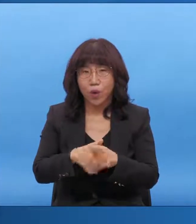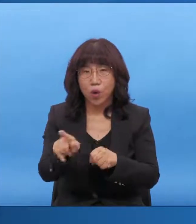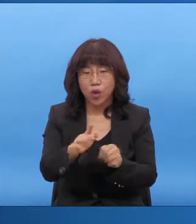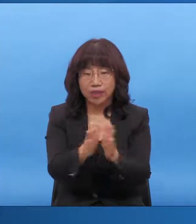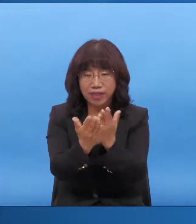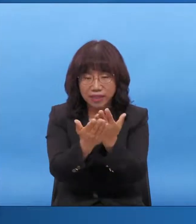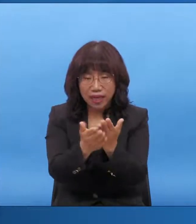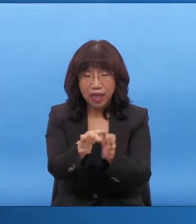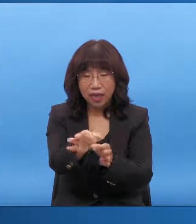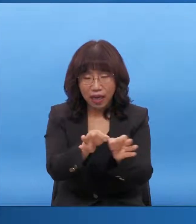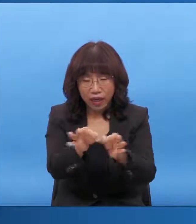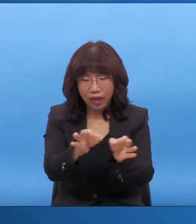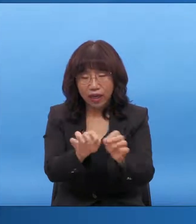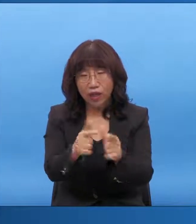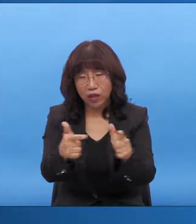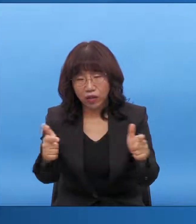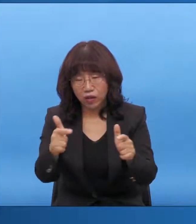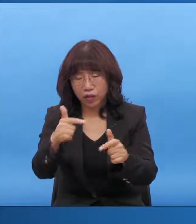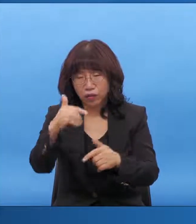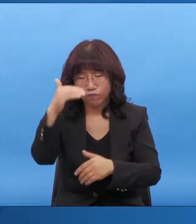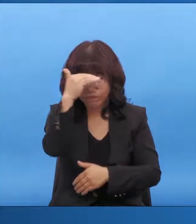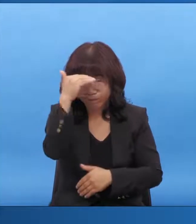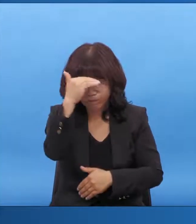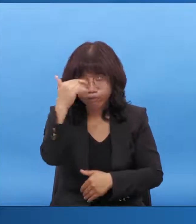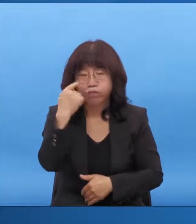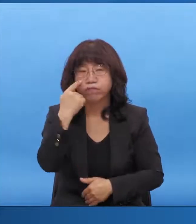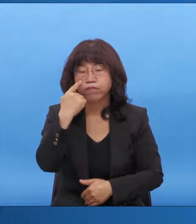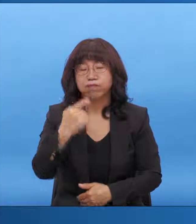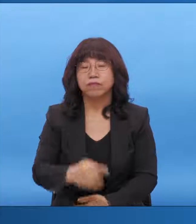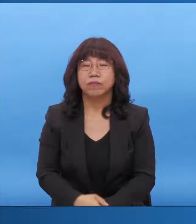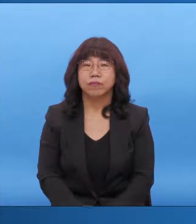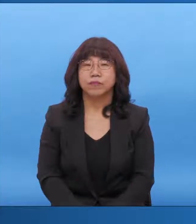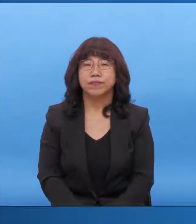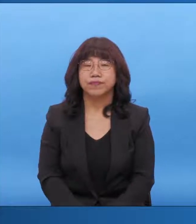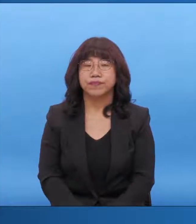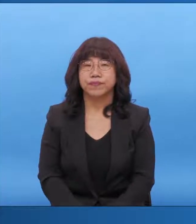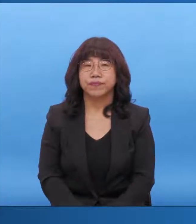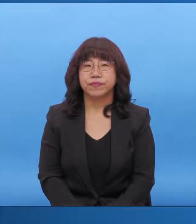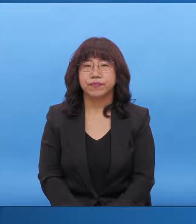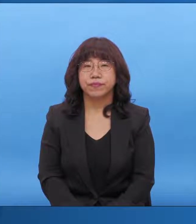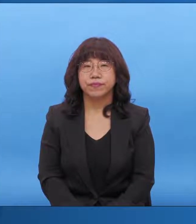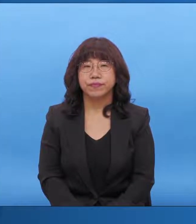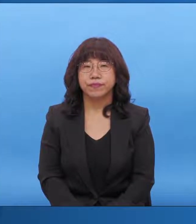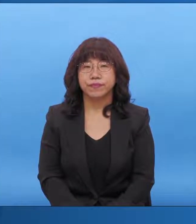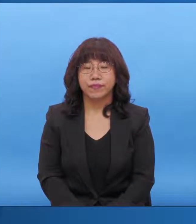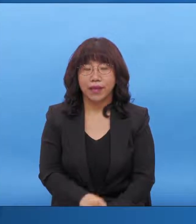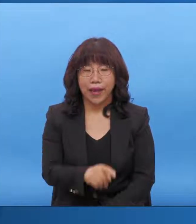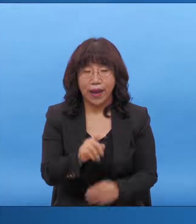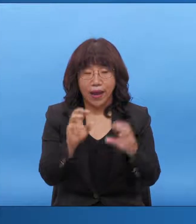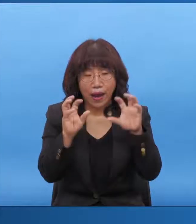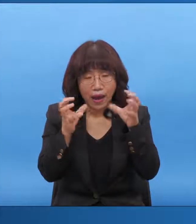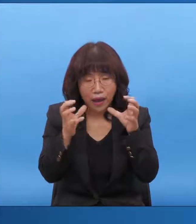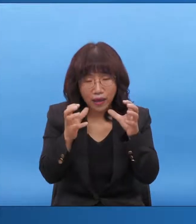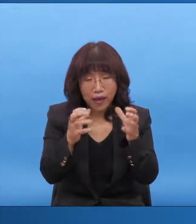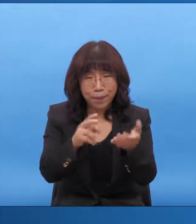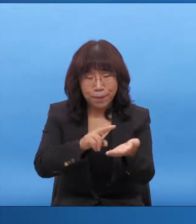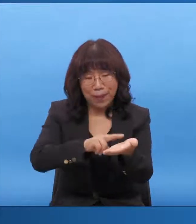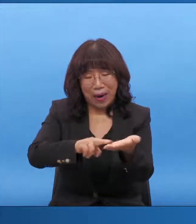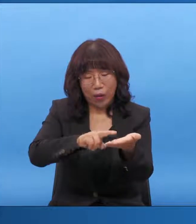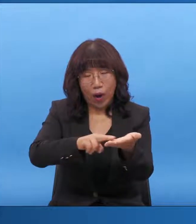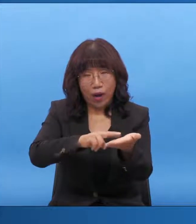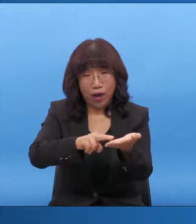가면 자세히 한번 보세요. If you go to Japan, look at the stores, what's inside the stores. 아이들 상대로 하는 뭐 만화 같은 이런 게